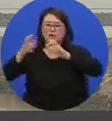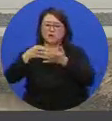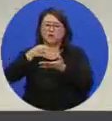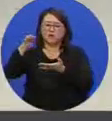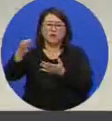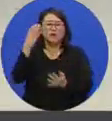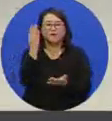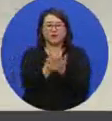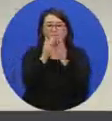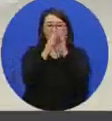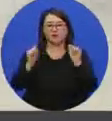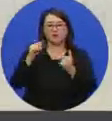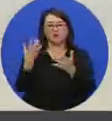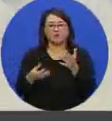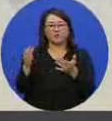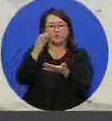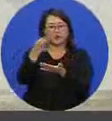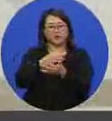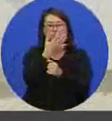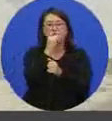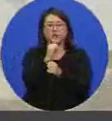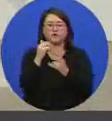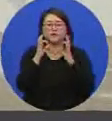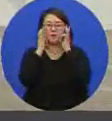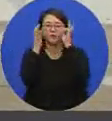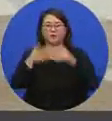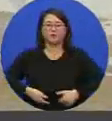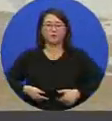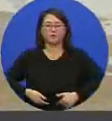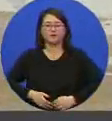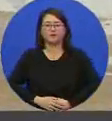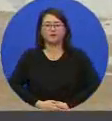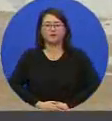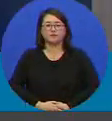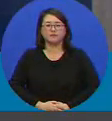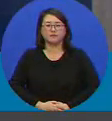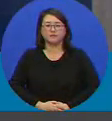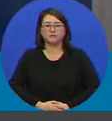요구되고 있습니다. JTB 뉴스 권대성입니다.